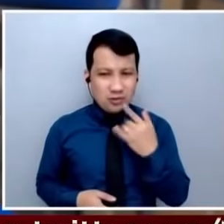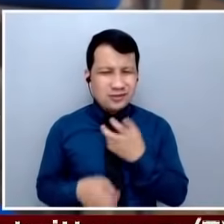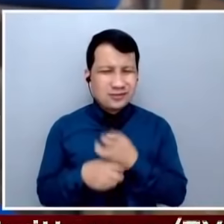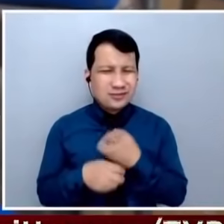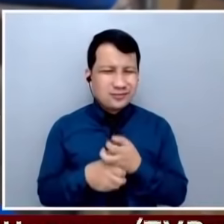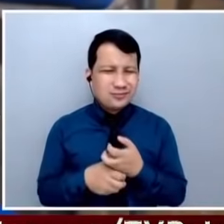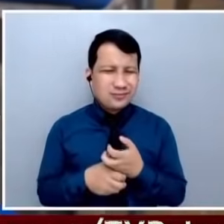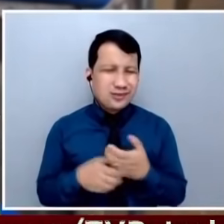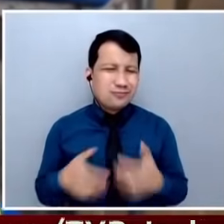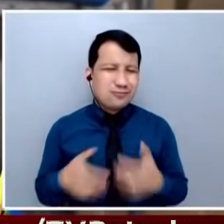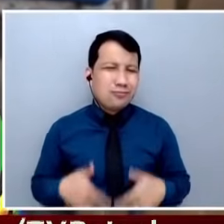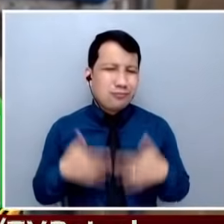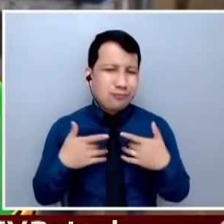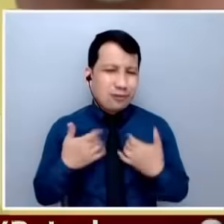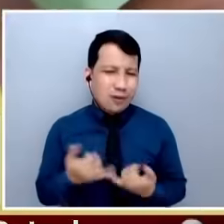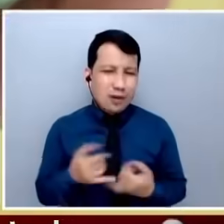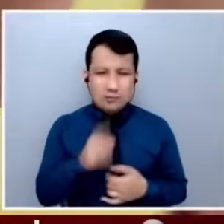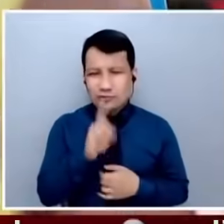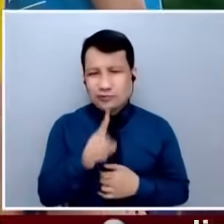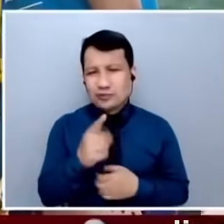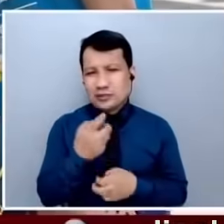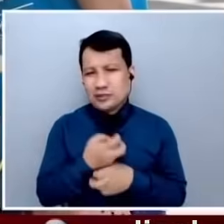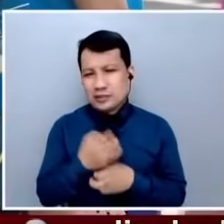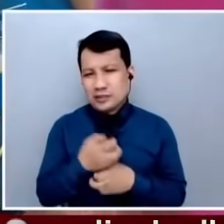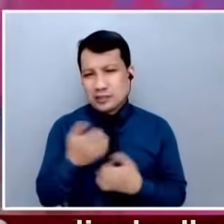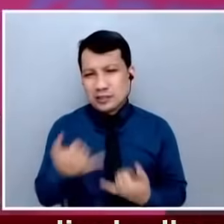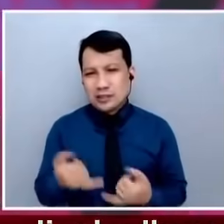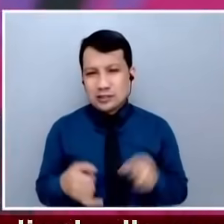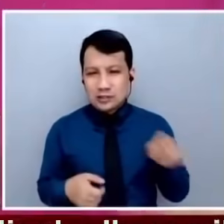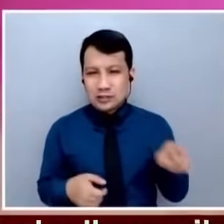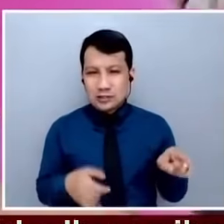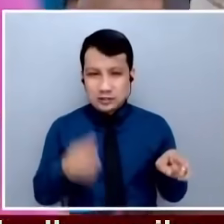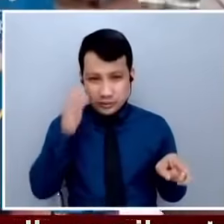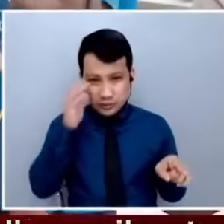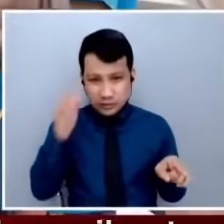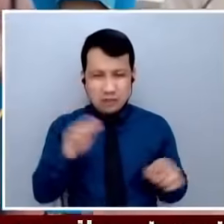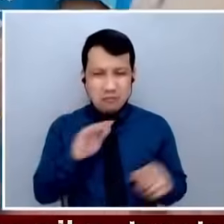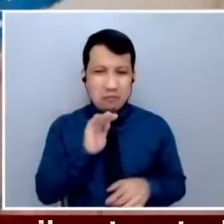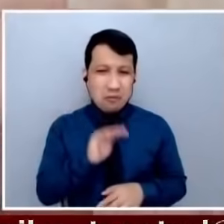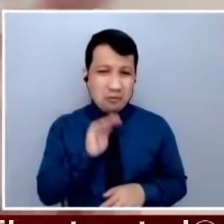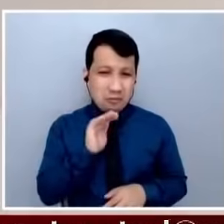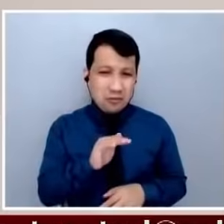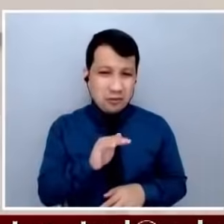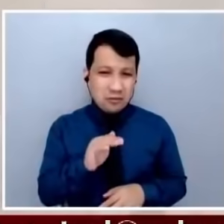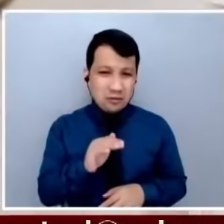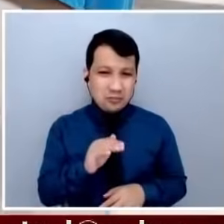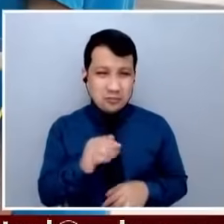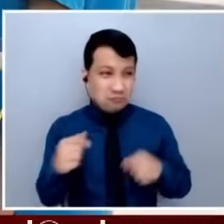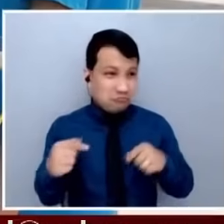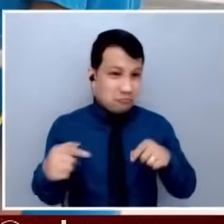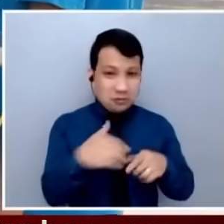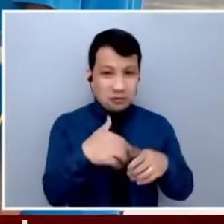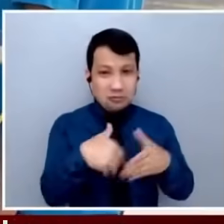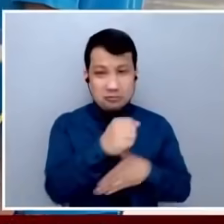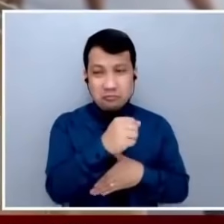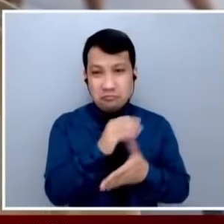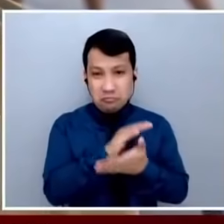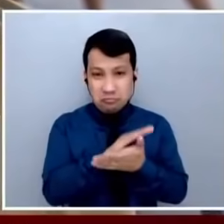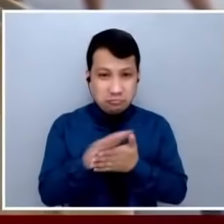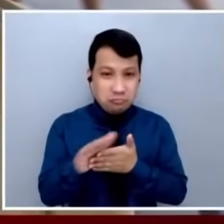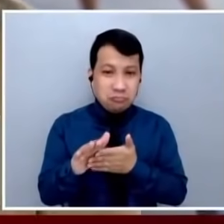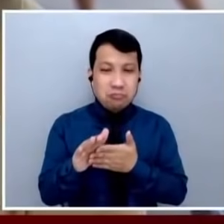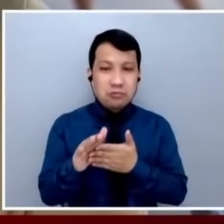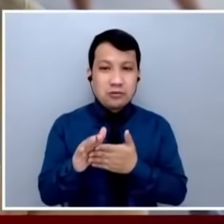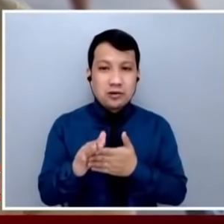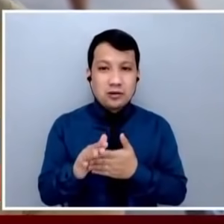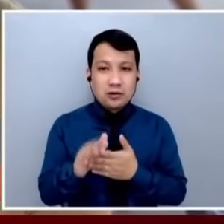eh. Sobrang hirap talaga. Si Aling Chini, pagod na rin sa pakikipaghabulan tuwing may clearing ups. Kasi kung